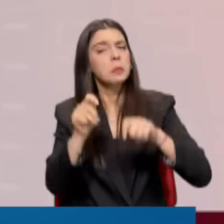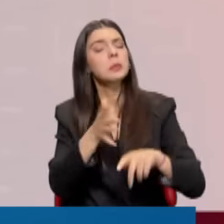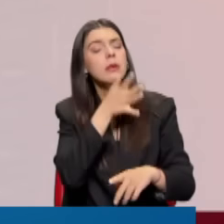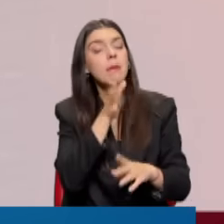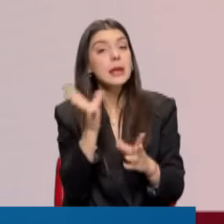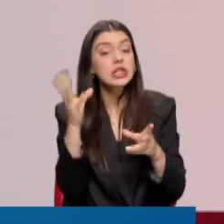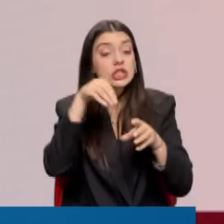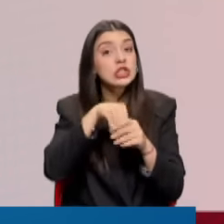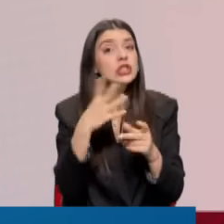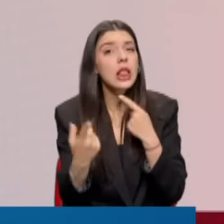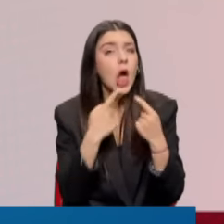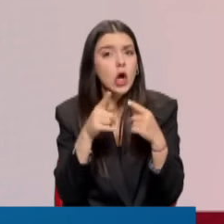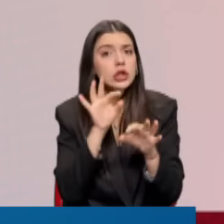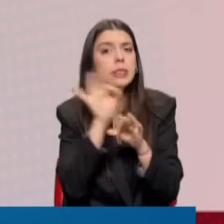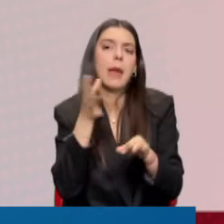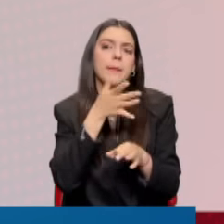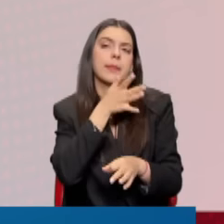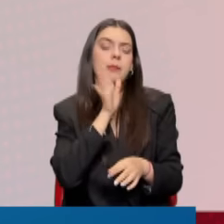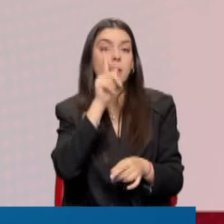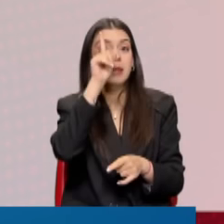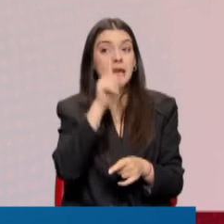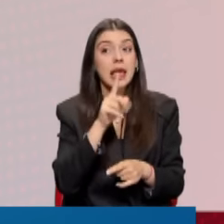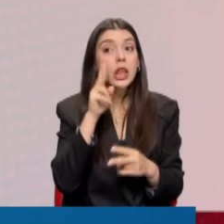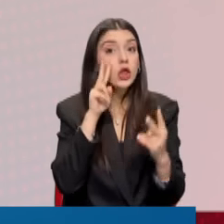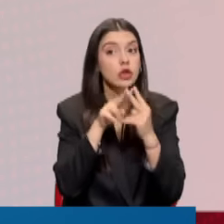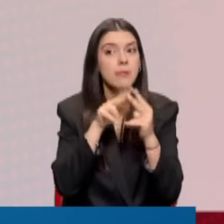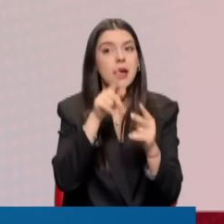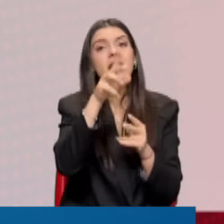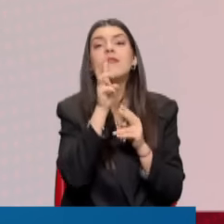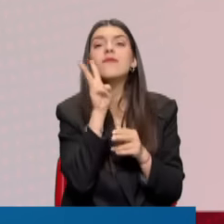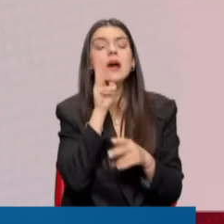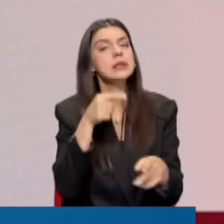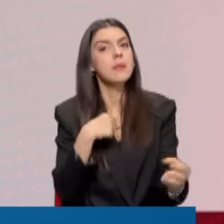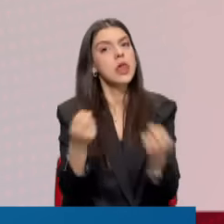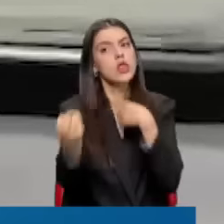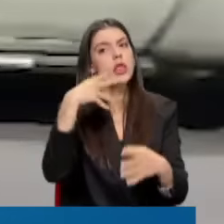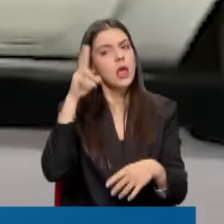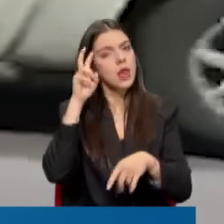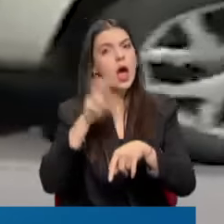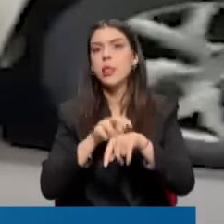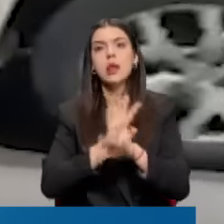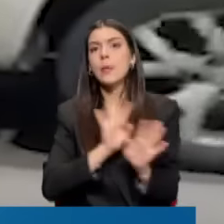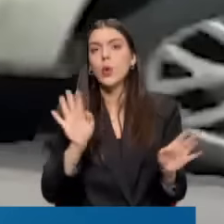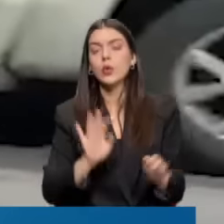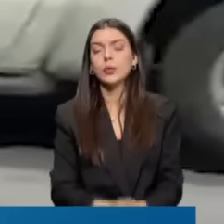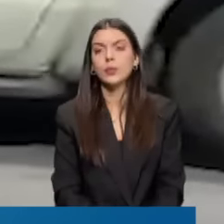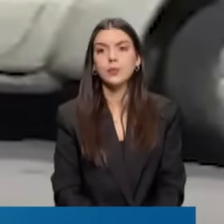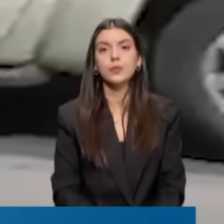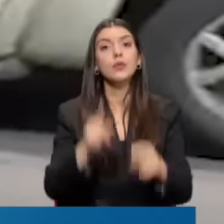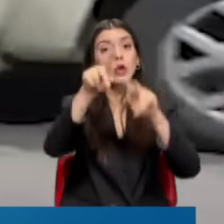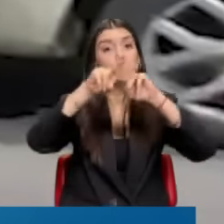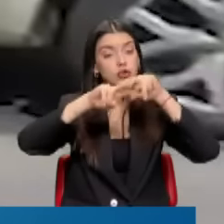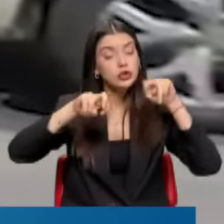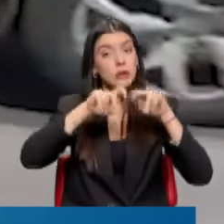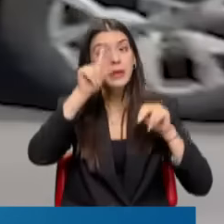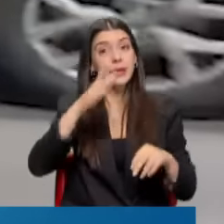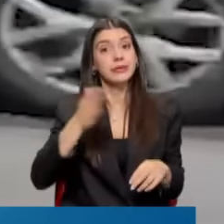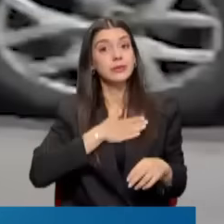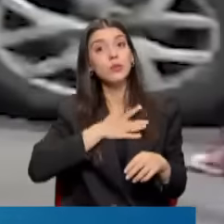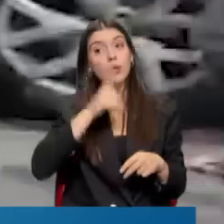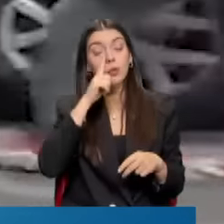olarak bilmiyorum yaptığı İlk görüşmenin ses kaydını WhatsApp üzerinden bana gönderdiğini hatırlamıyorum Ayhan Bora Kaplan soruşturmasının başındaki